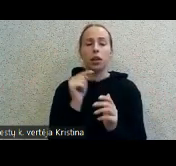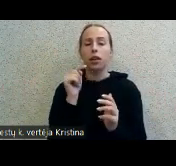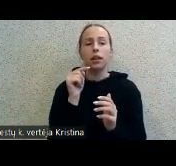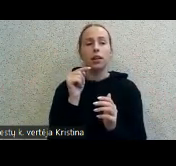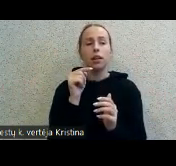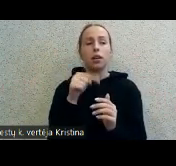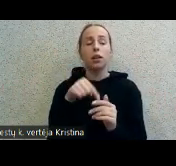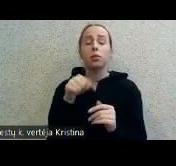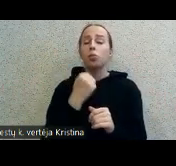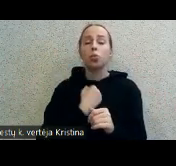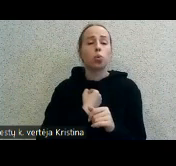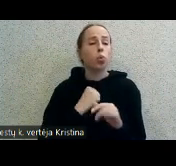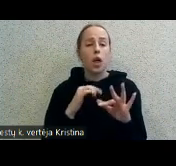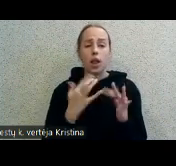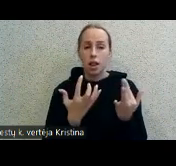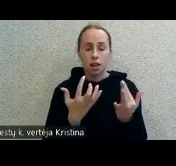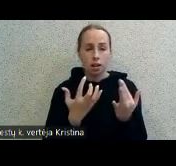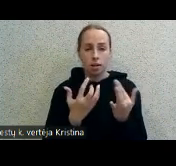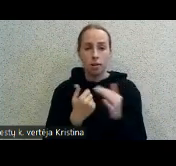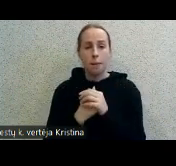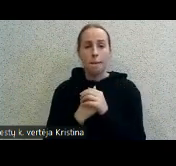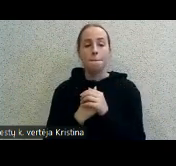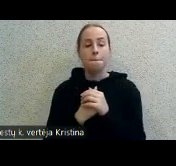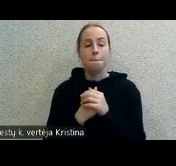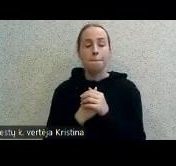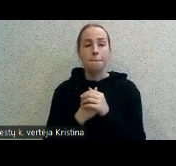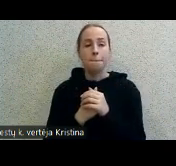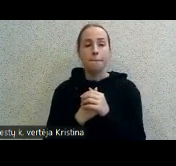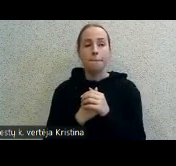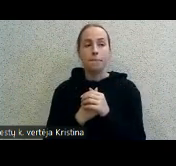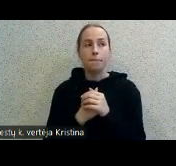tai, jog yra daug tokių